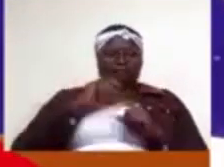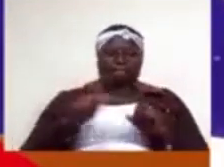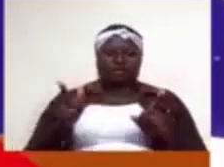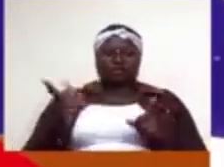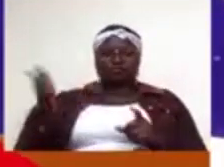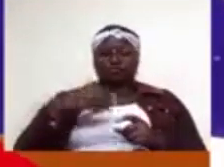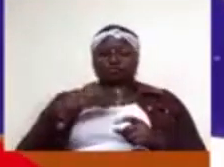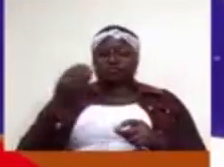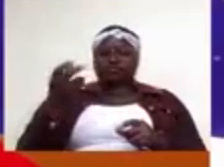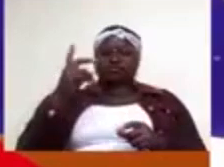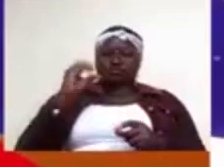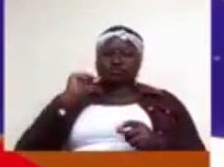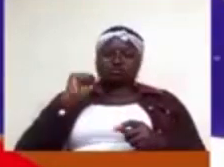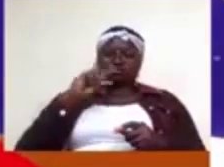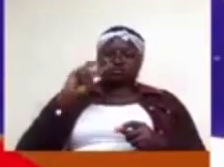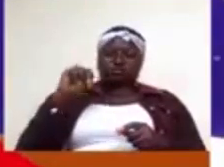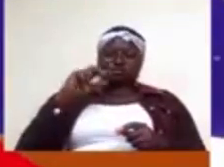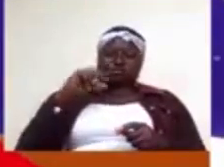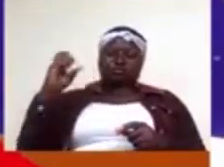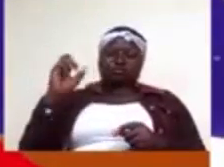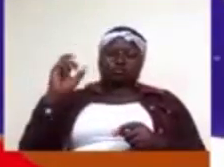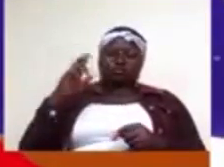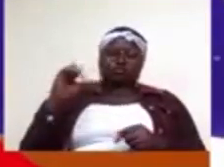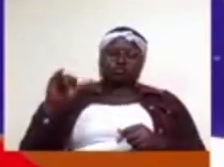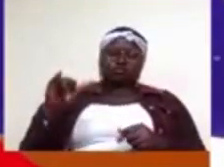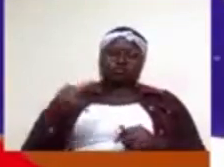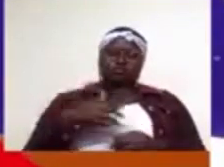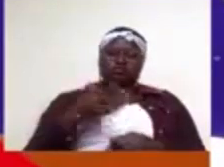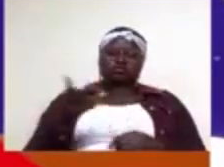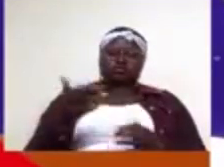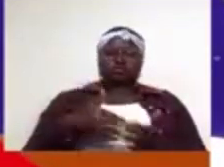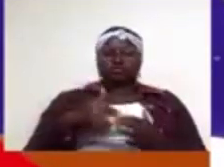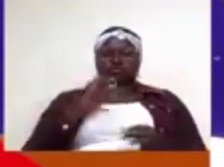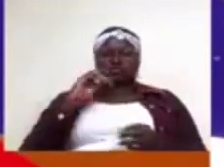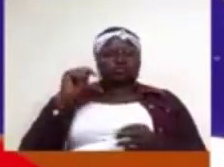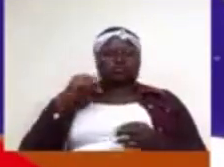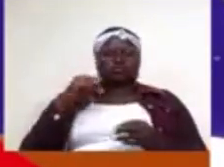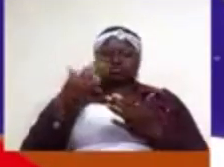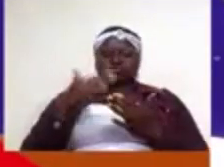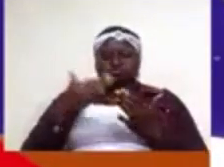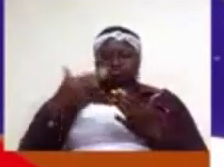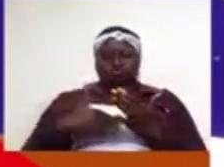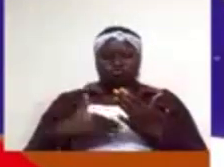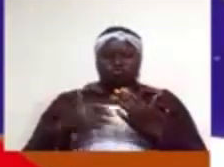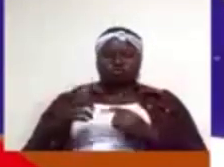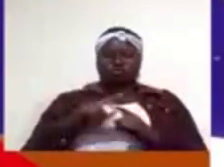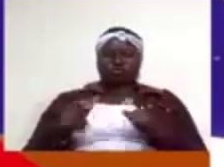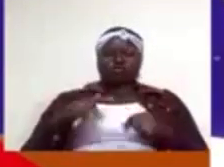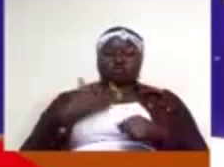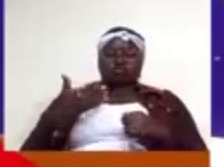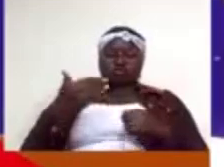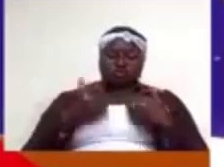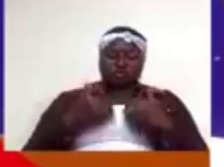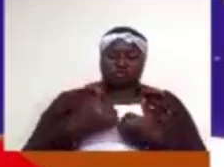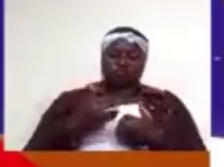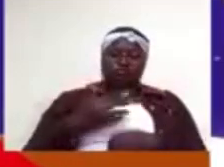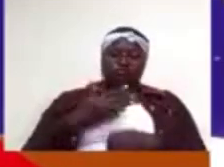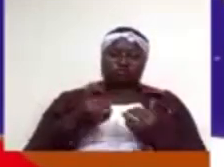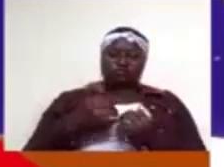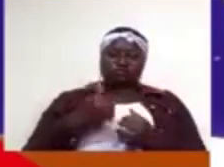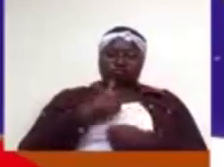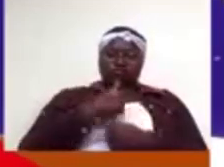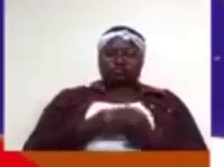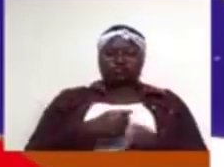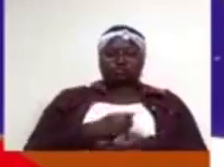undu wake ena anger issues ena temper na ndoi kumimanage na aturite nayo na rigia na ikaka undu